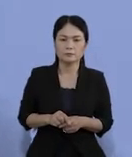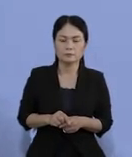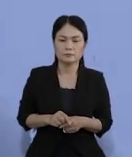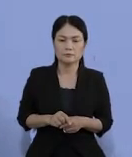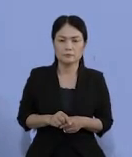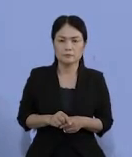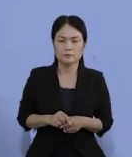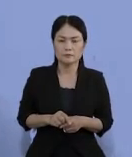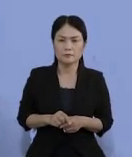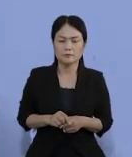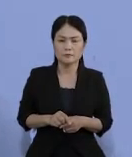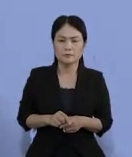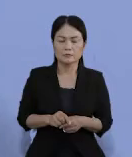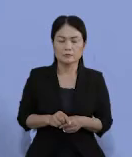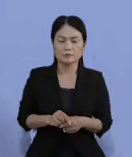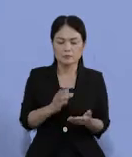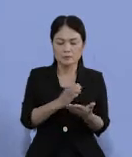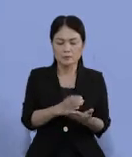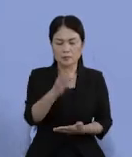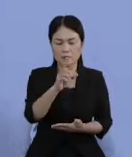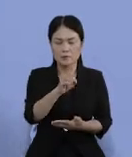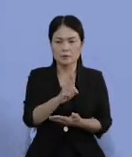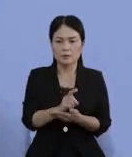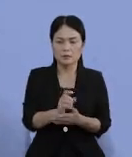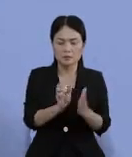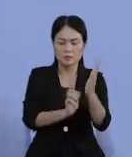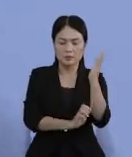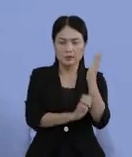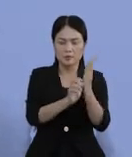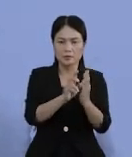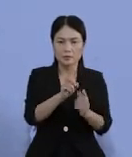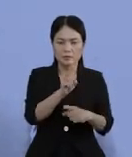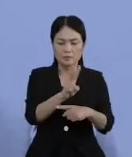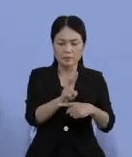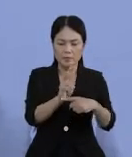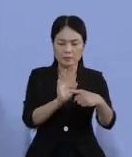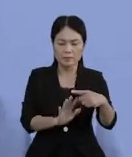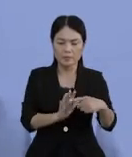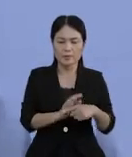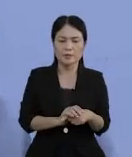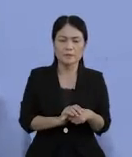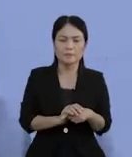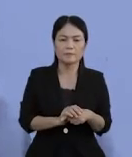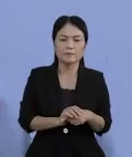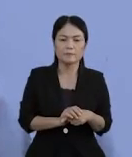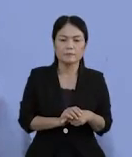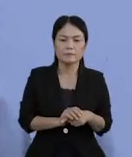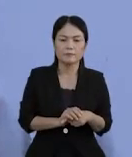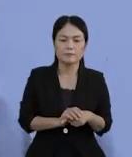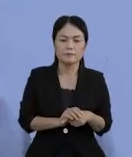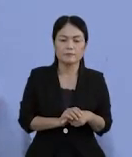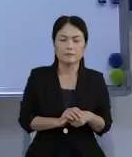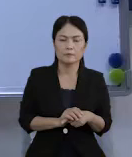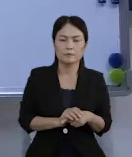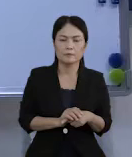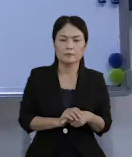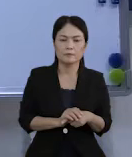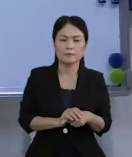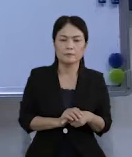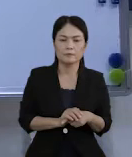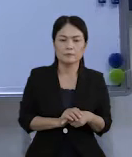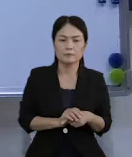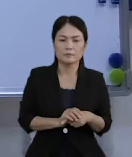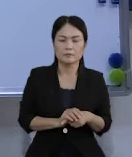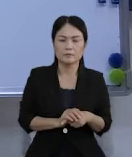chà chẳng sao mẹ cái tí muối cứ dùng miên chấm nó pi phe pram chẳng nè kru ban cu rồi hay chẳng nè hù còn mà thay em tới